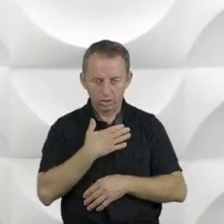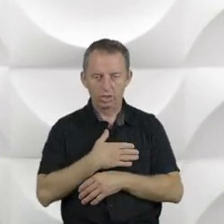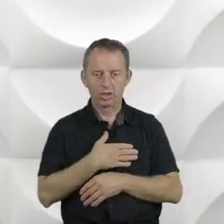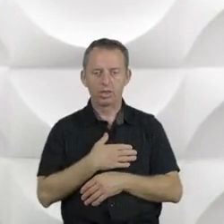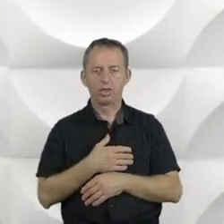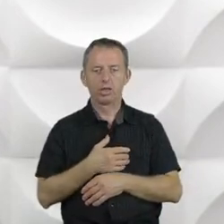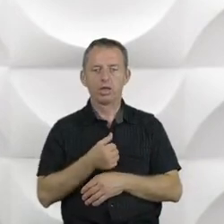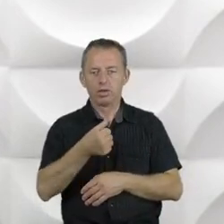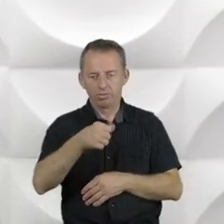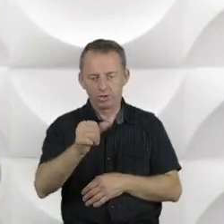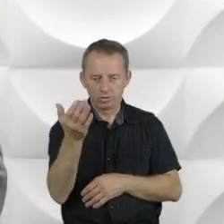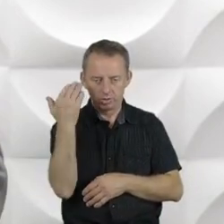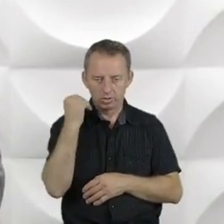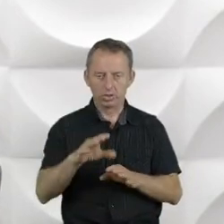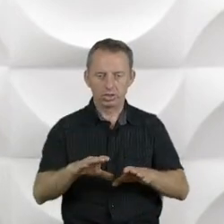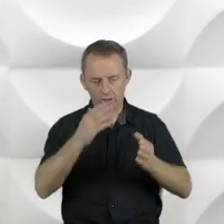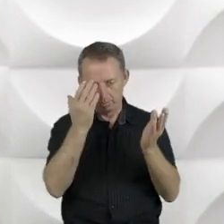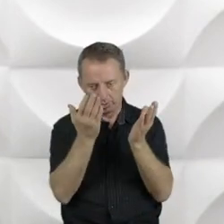zeszłym tygodniu